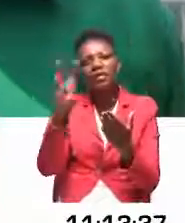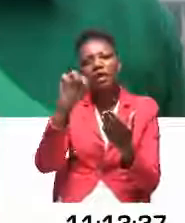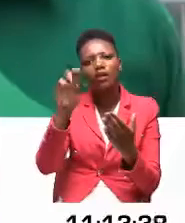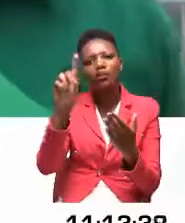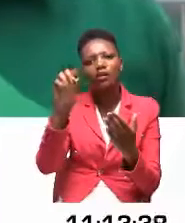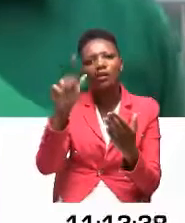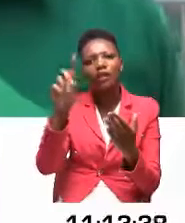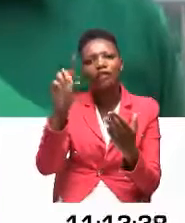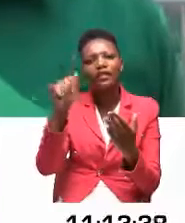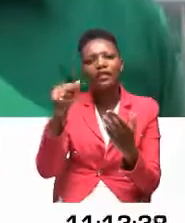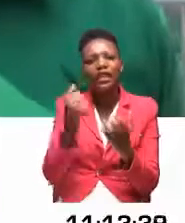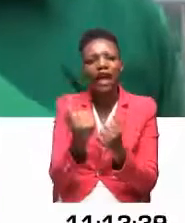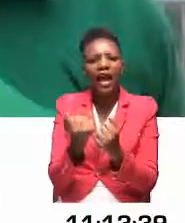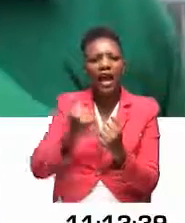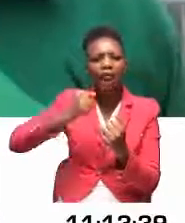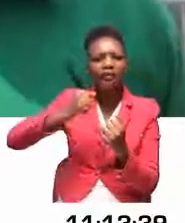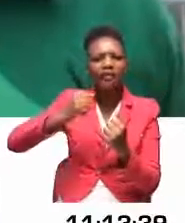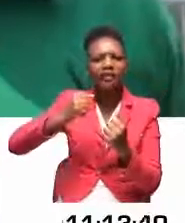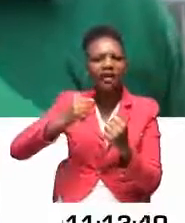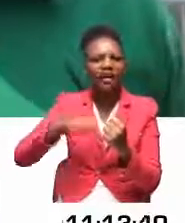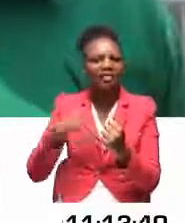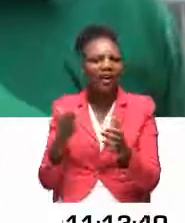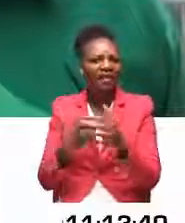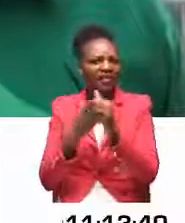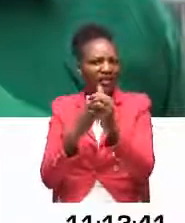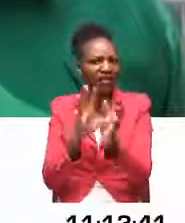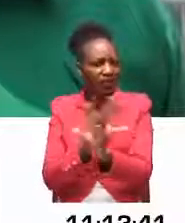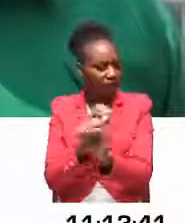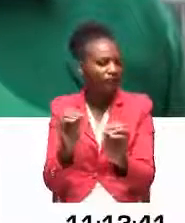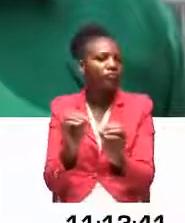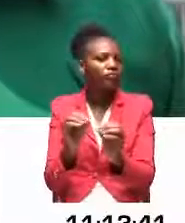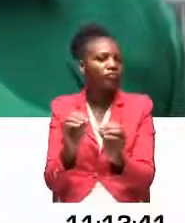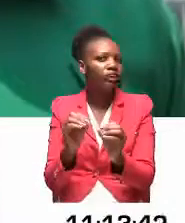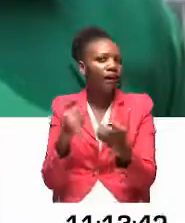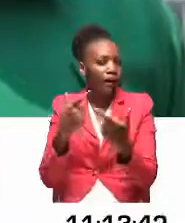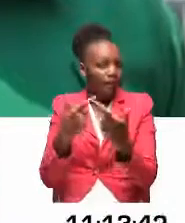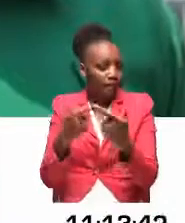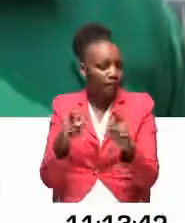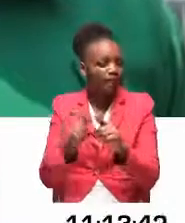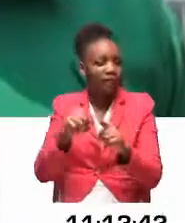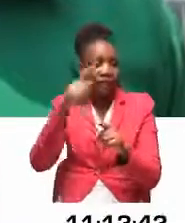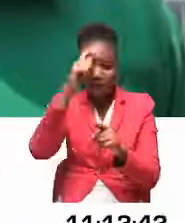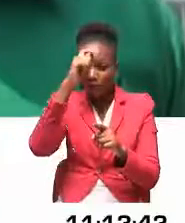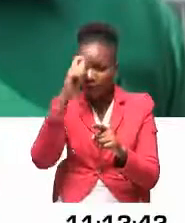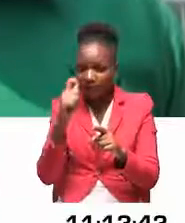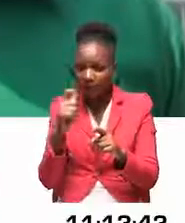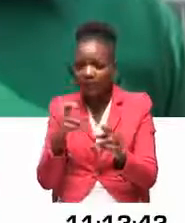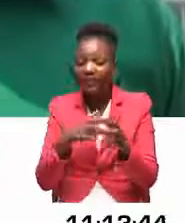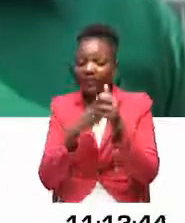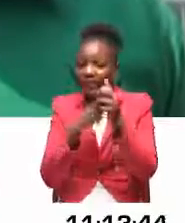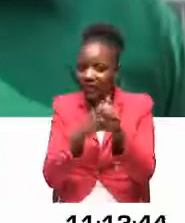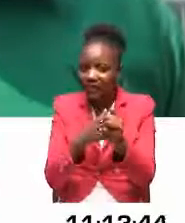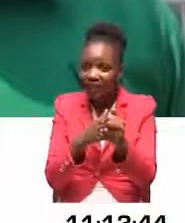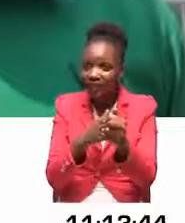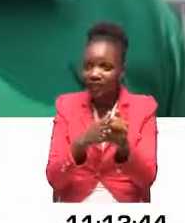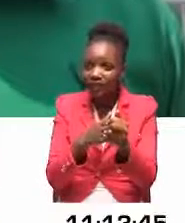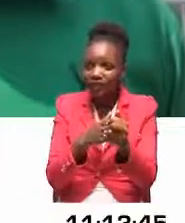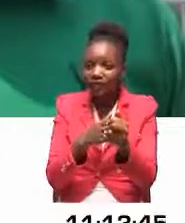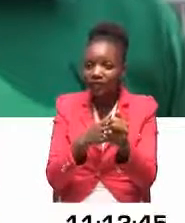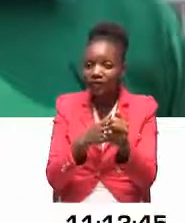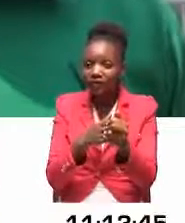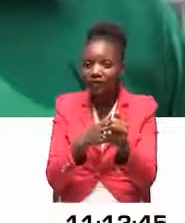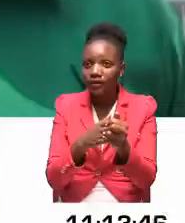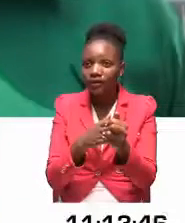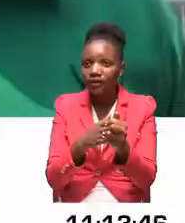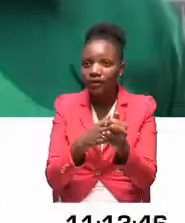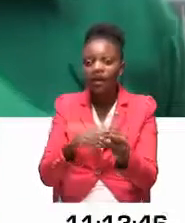akitusi their seniors wameheshimu viongozi Kama Mari kombo viongozi Kama mudori wameheshimu viongozi Kama